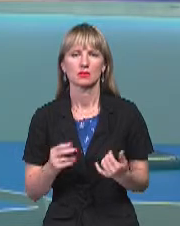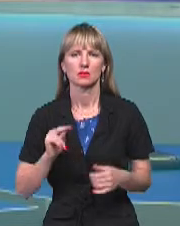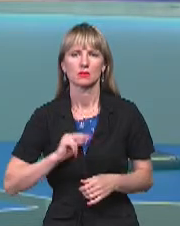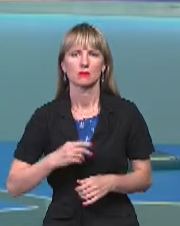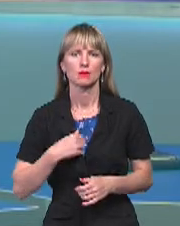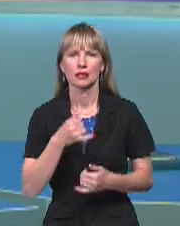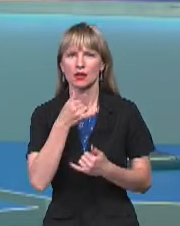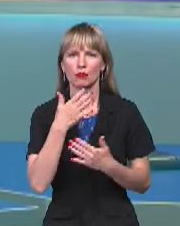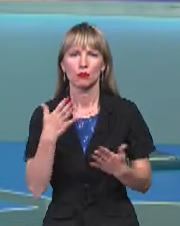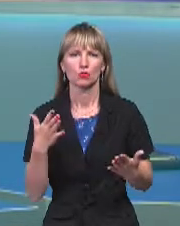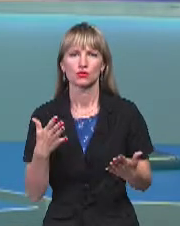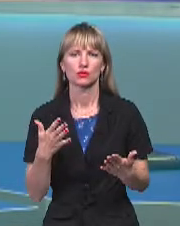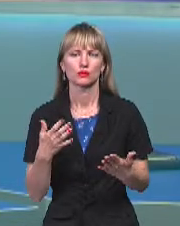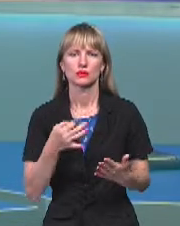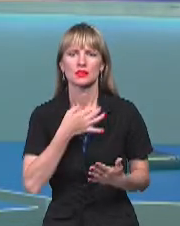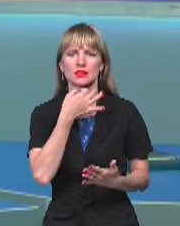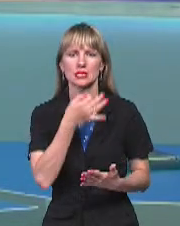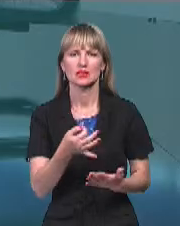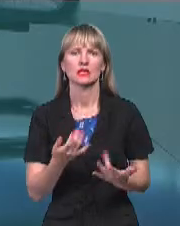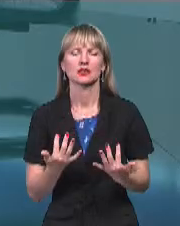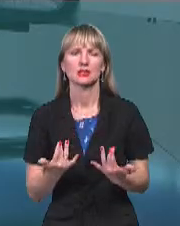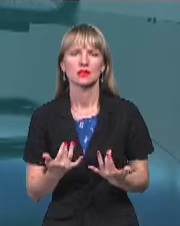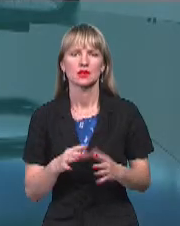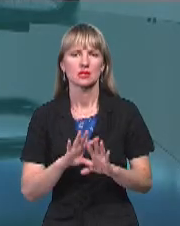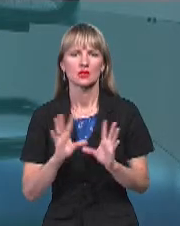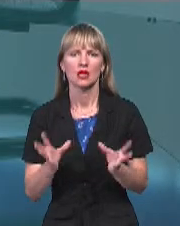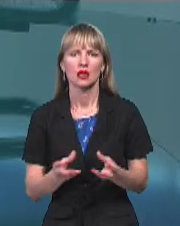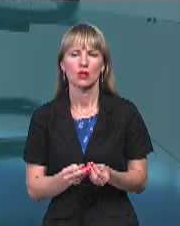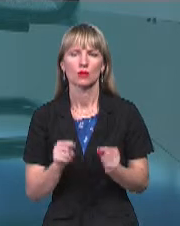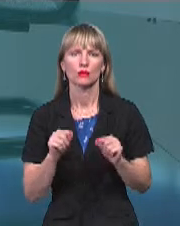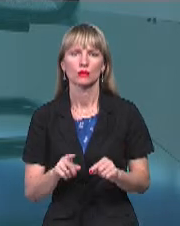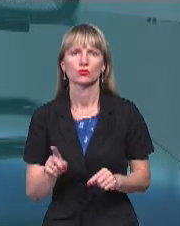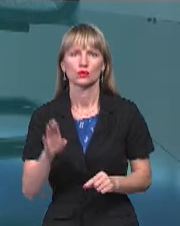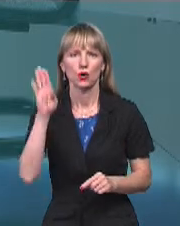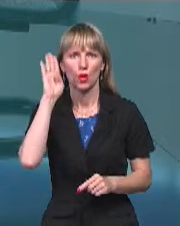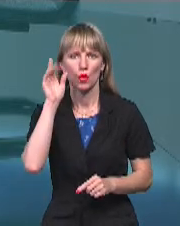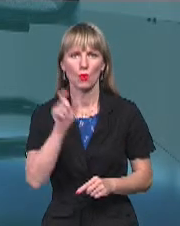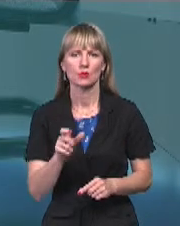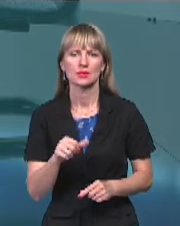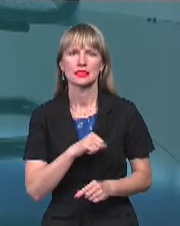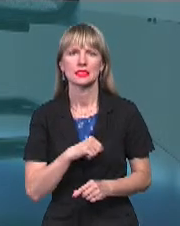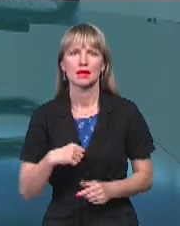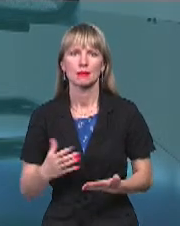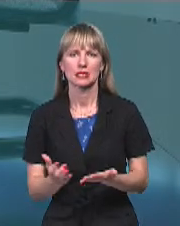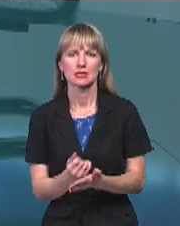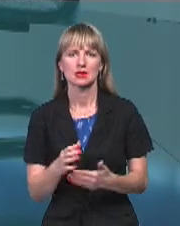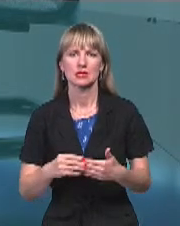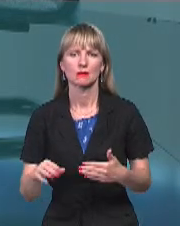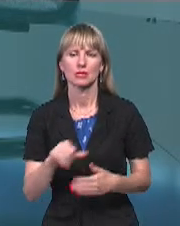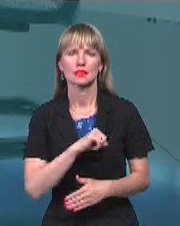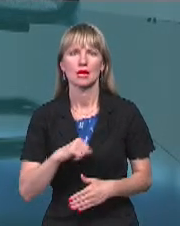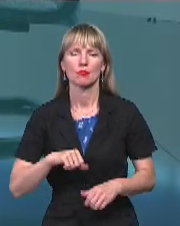ми не можемо сказати, скільки загалом, тому що хлопці деякі самі знаходять ділянки, самі